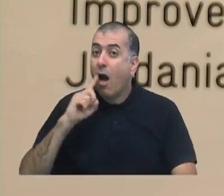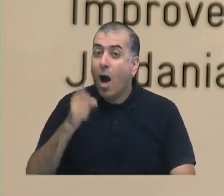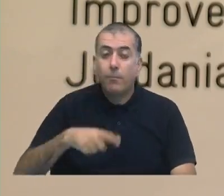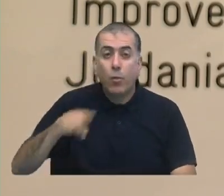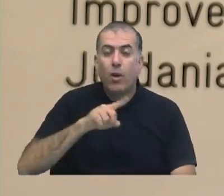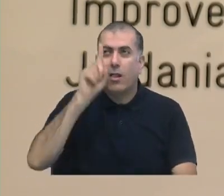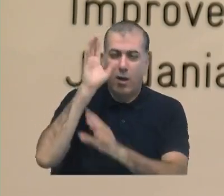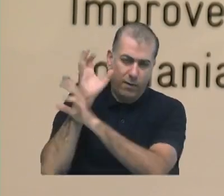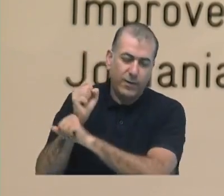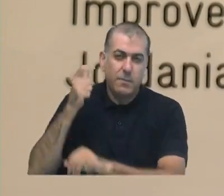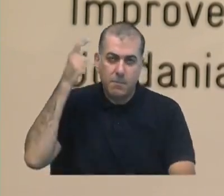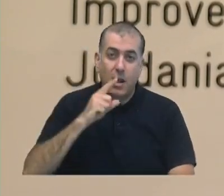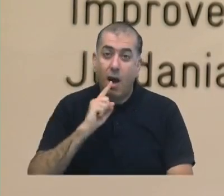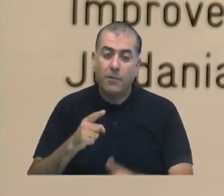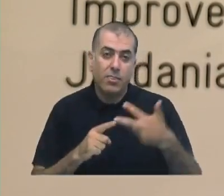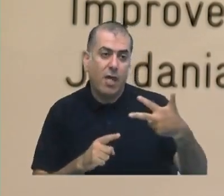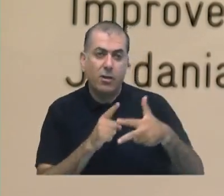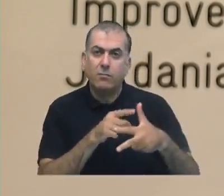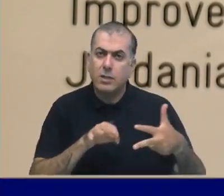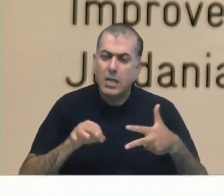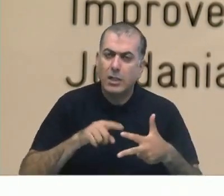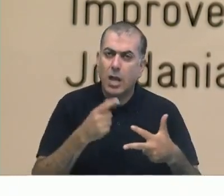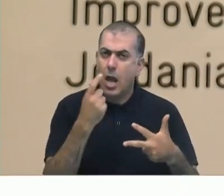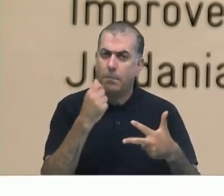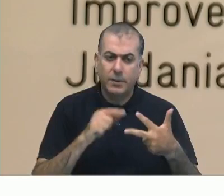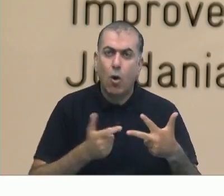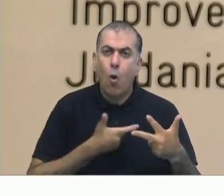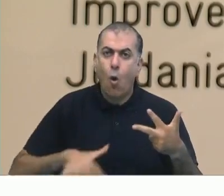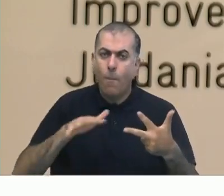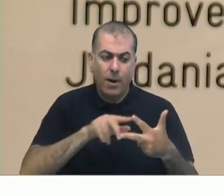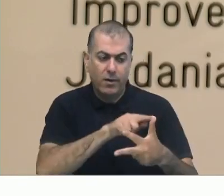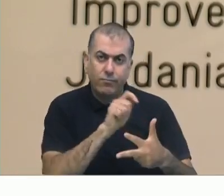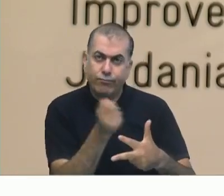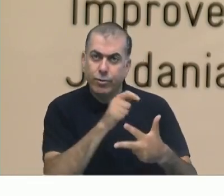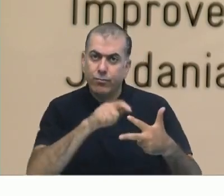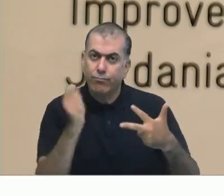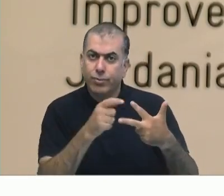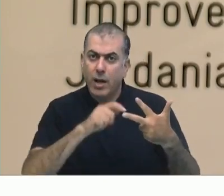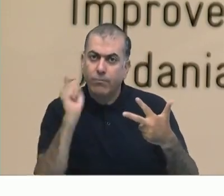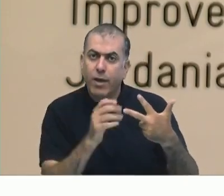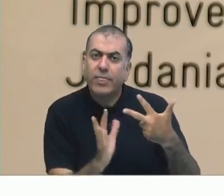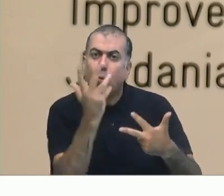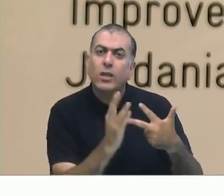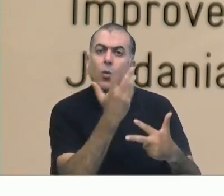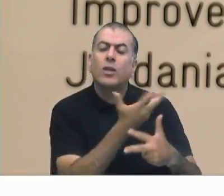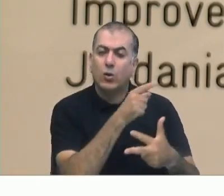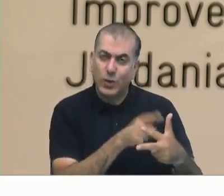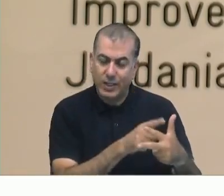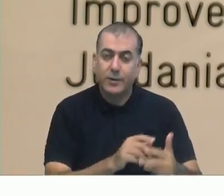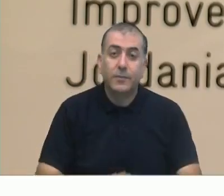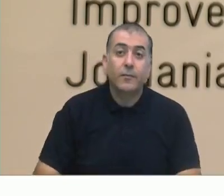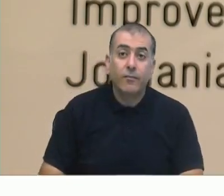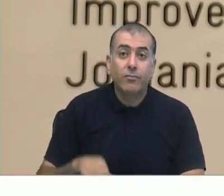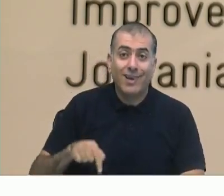حفظه الله ورعاه والتي استوجبت اقرار جمله من التشريعات لانفاذ هذه المسارات ومن هنا تكمن اهميه